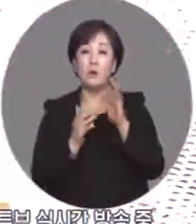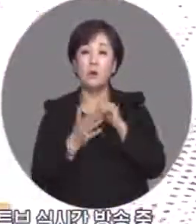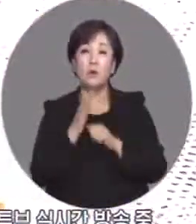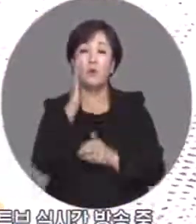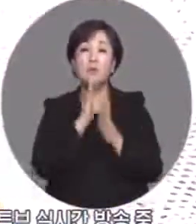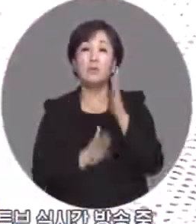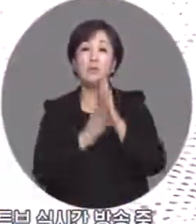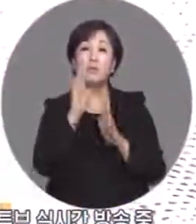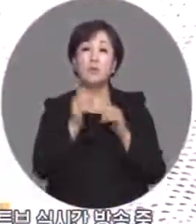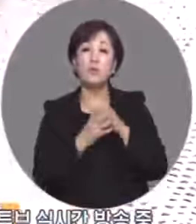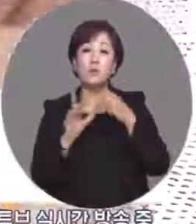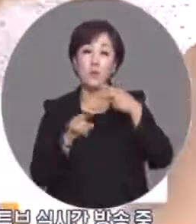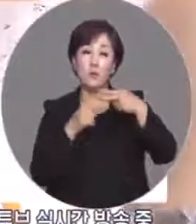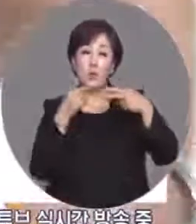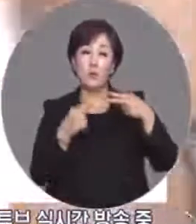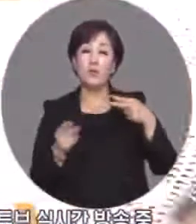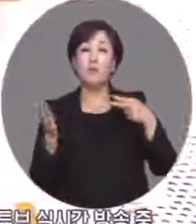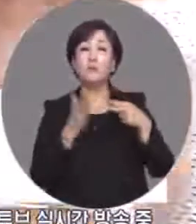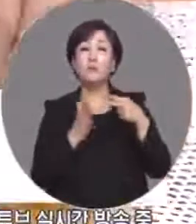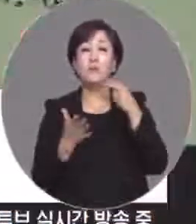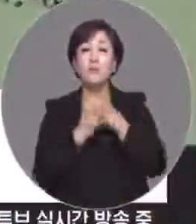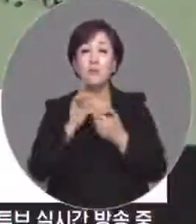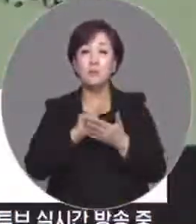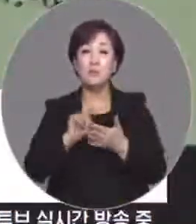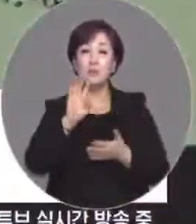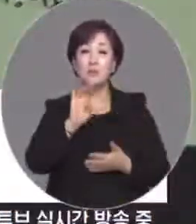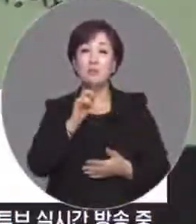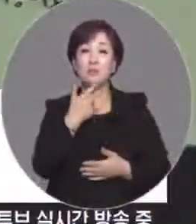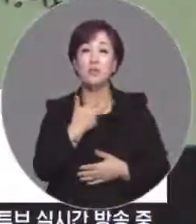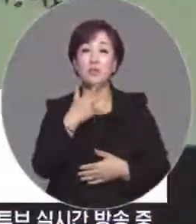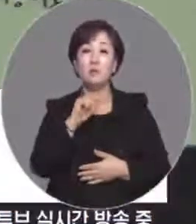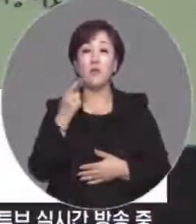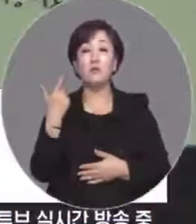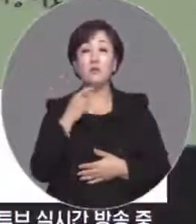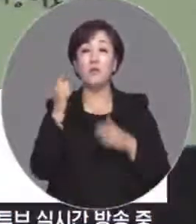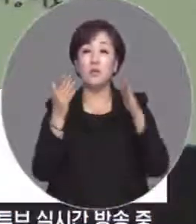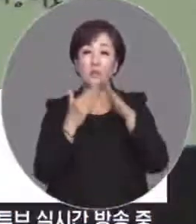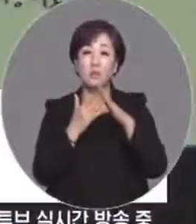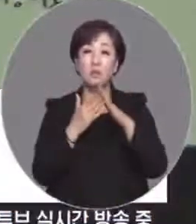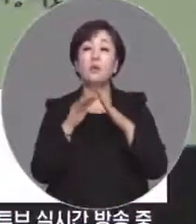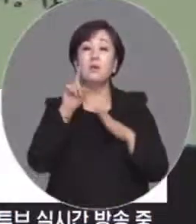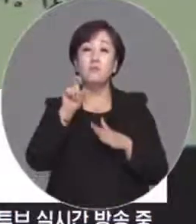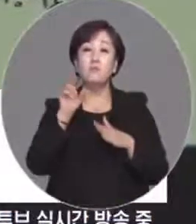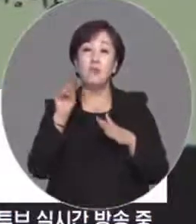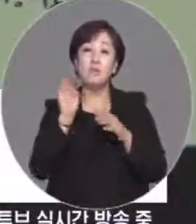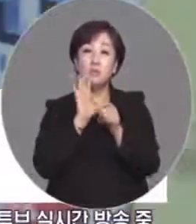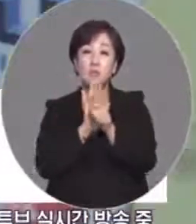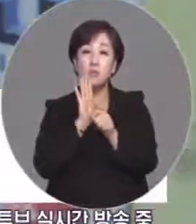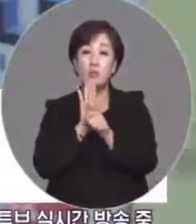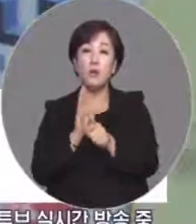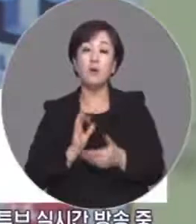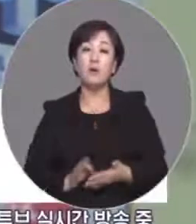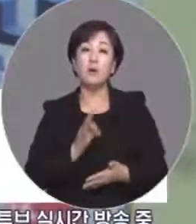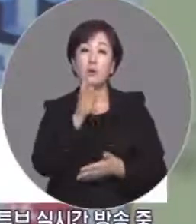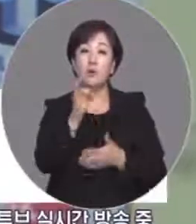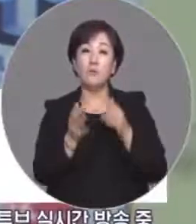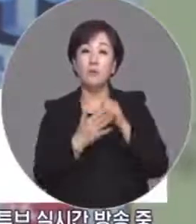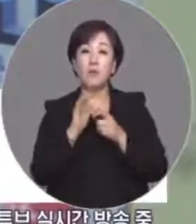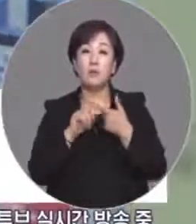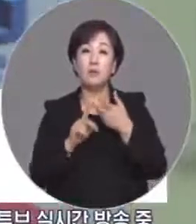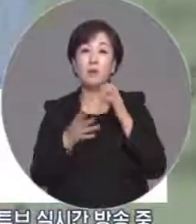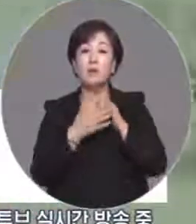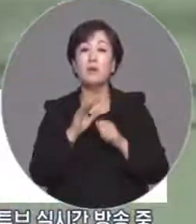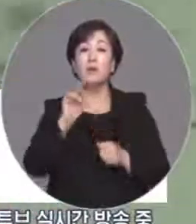따라 울산시는 다음 달 1일부터 지역 47만 6천여 가구에 10만 원씩의 긴급 재난지원금을